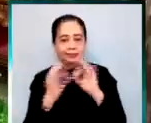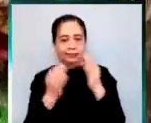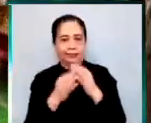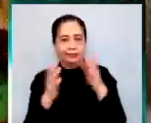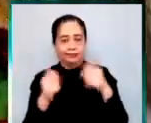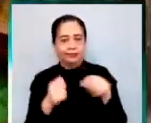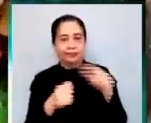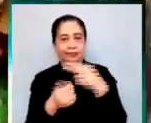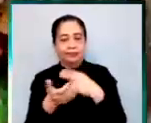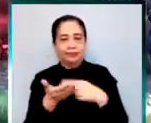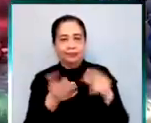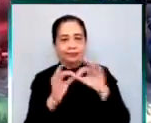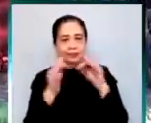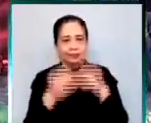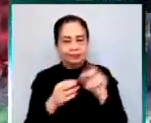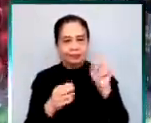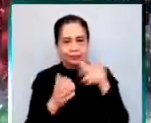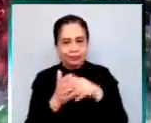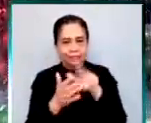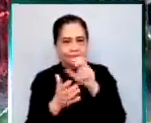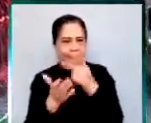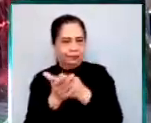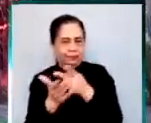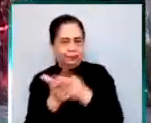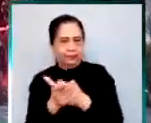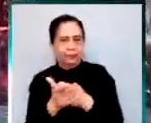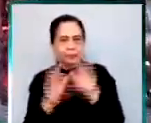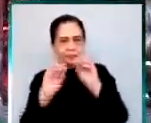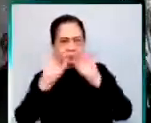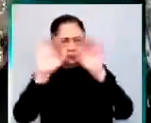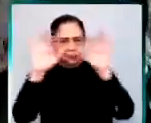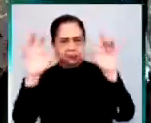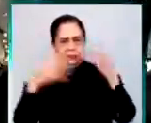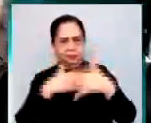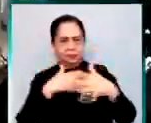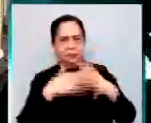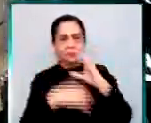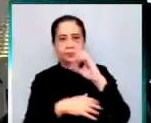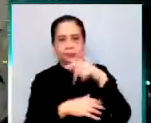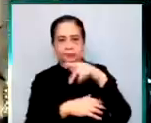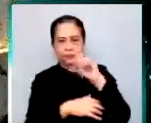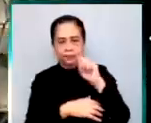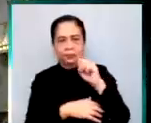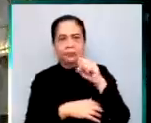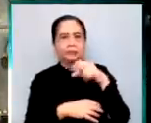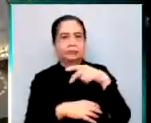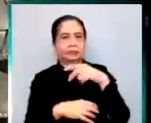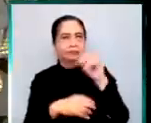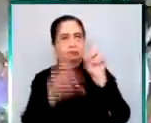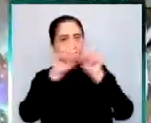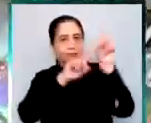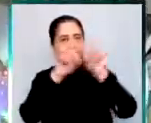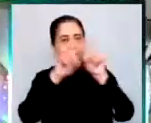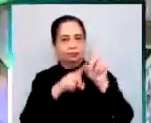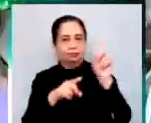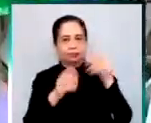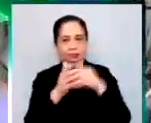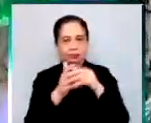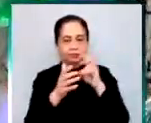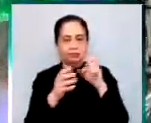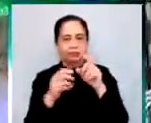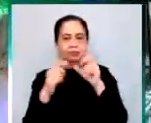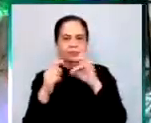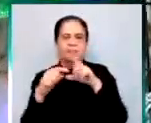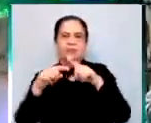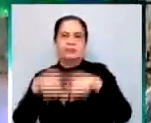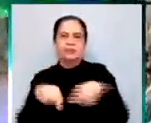to 1,300 pesos. Ang mga nagniningning na kapis parol, 1,500 to 7,500 pesos depende rin